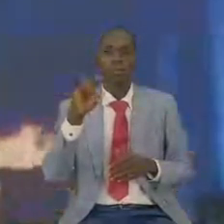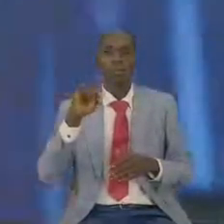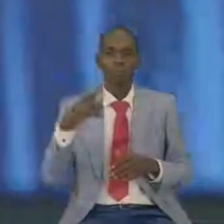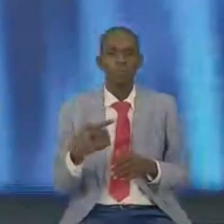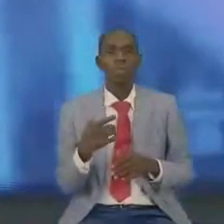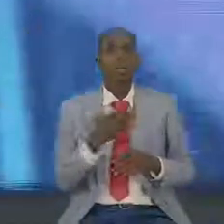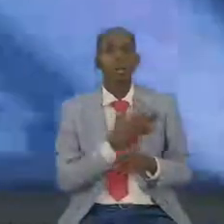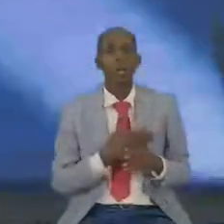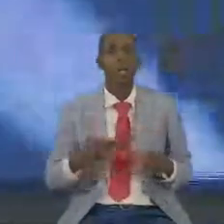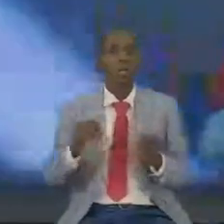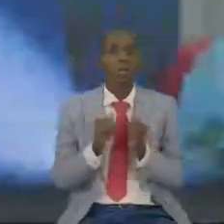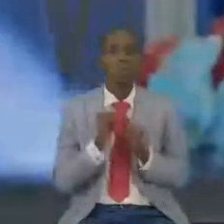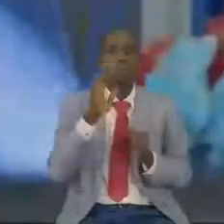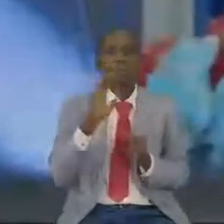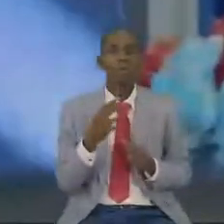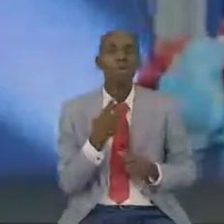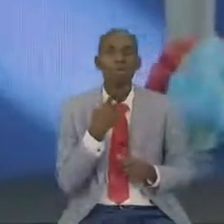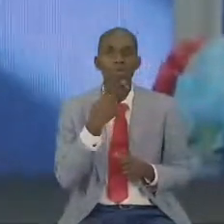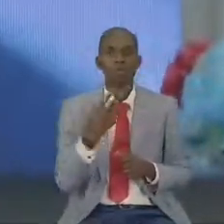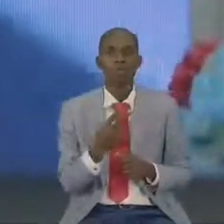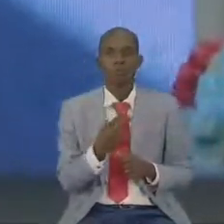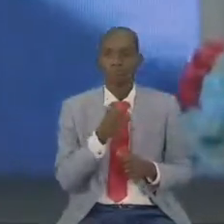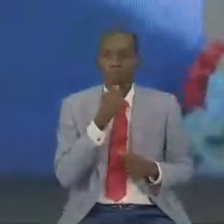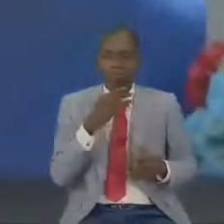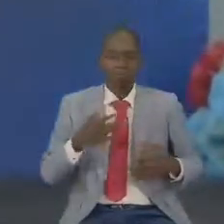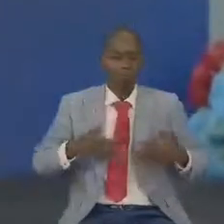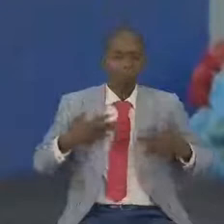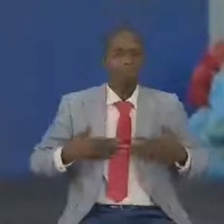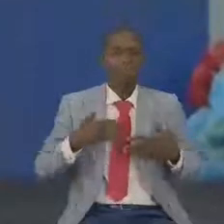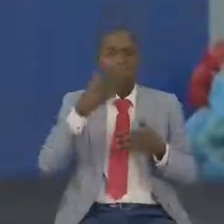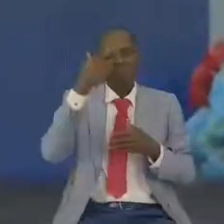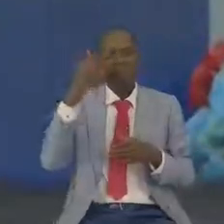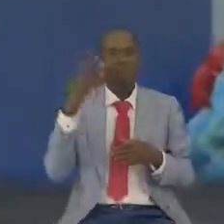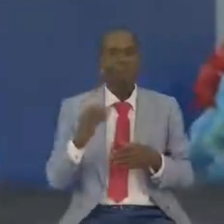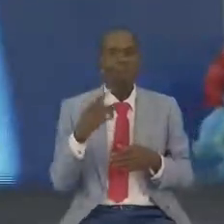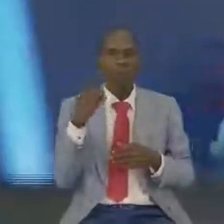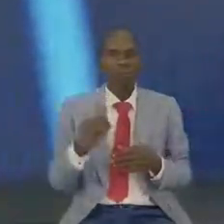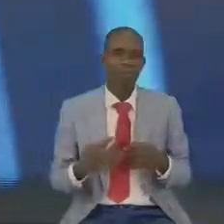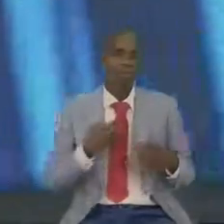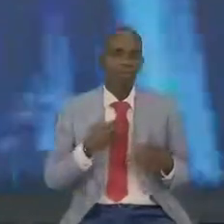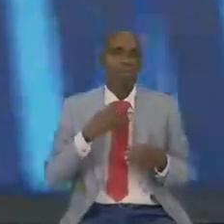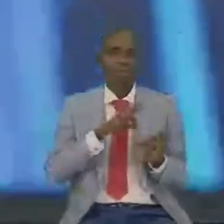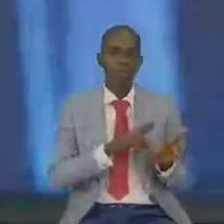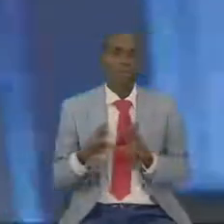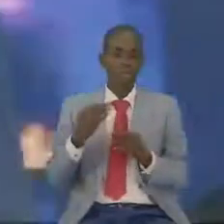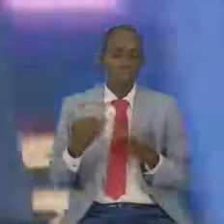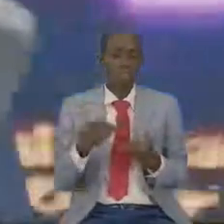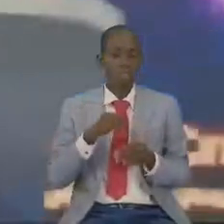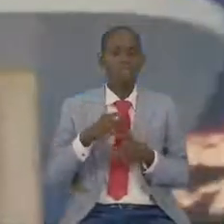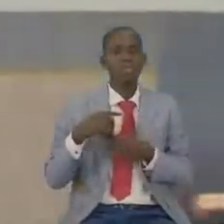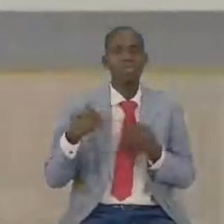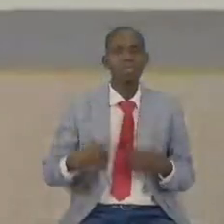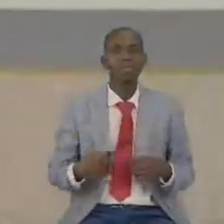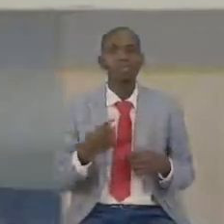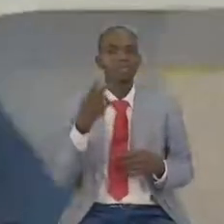Et quand il y a une voix, nous ronronnons à cause des murmures qui sont déjà dans le cœur.